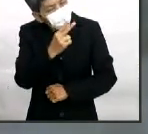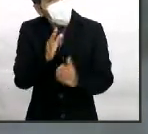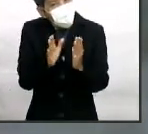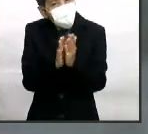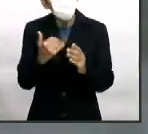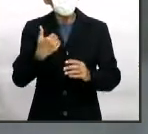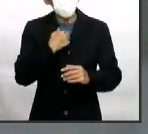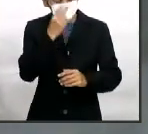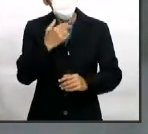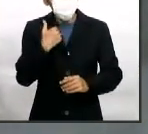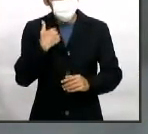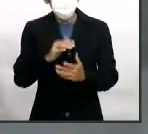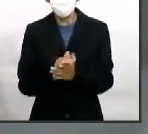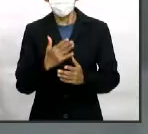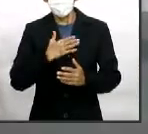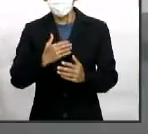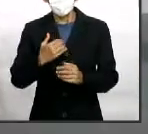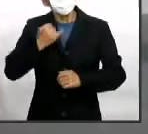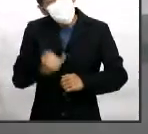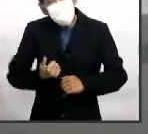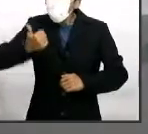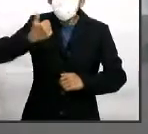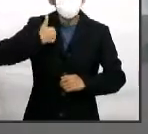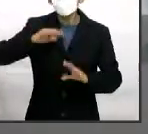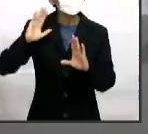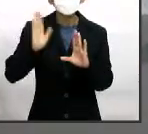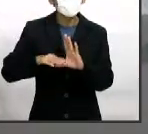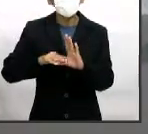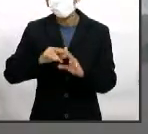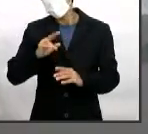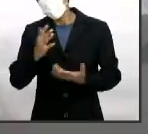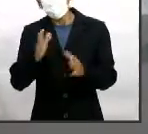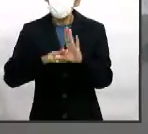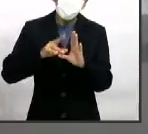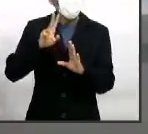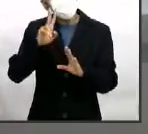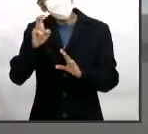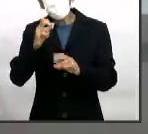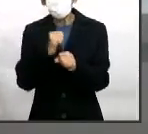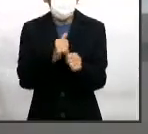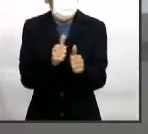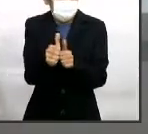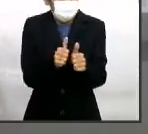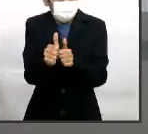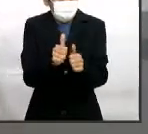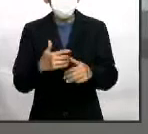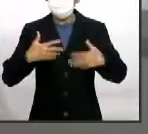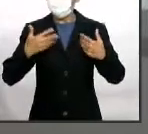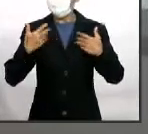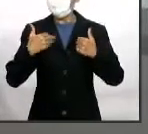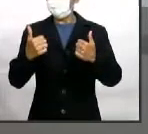มพวกวินนิ่งอะไรต่างๆเนี่ยเราก็ไปเล่นแพ้บ้างชนะบ้างสมัครครั้งหนึ่ง300 200 300แต่เรารู้สึกว่าเฮ้ยไปแข่งมันก็ส